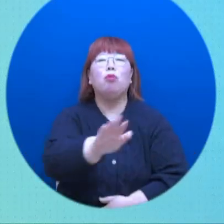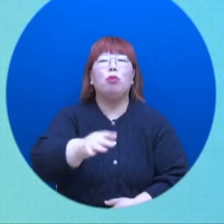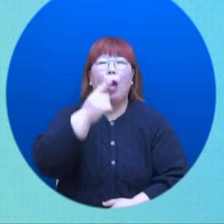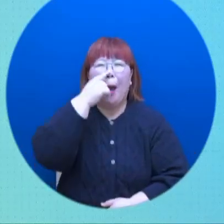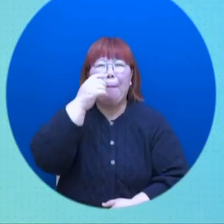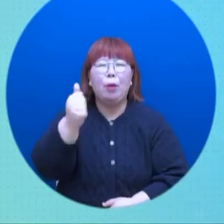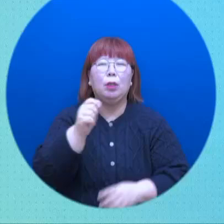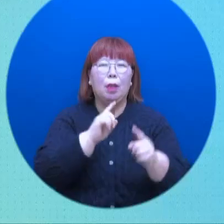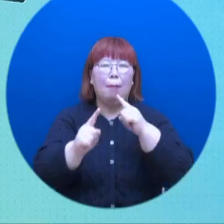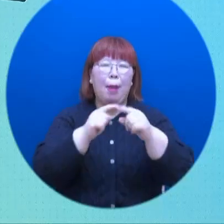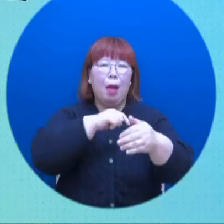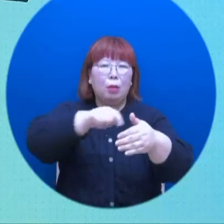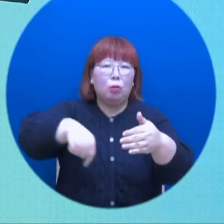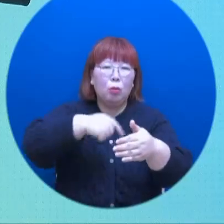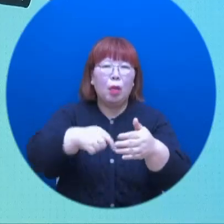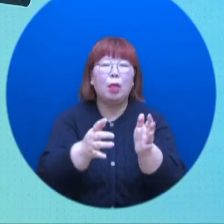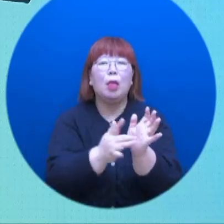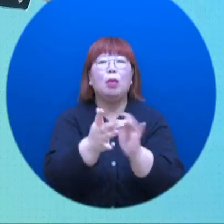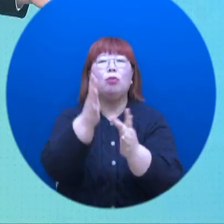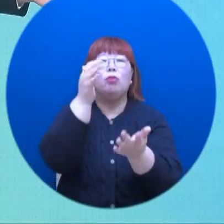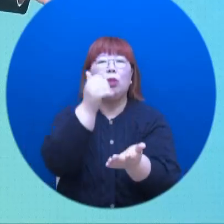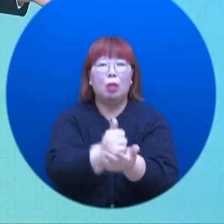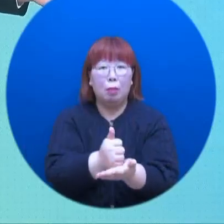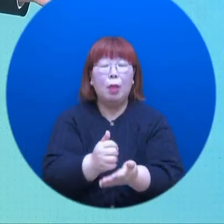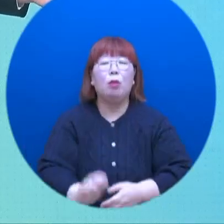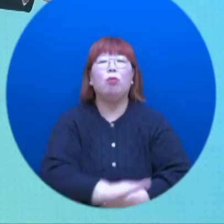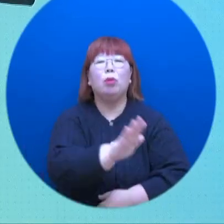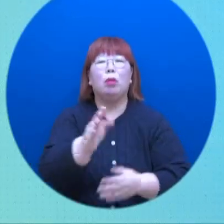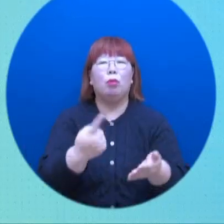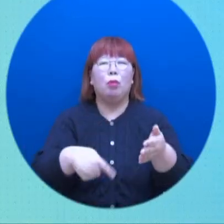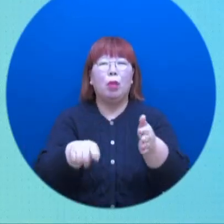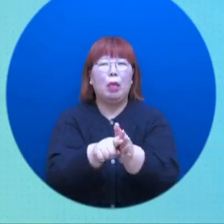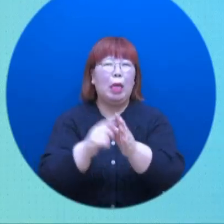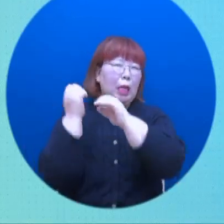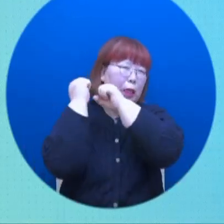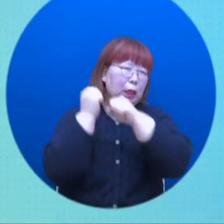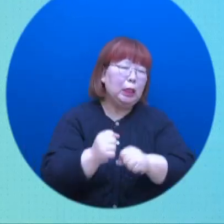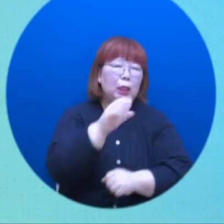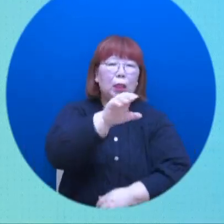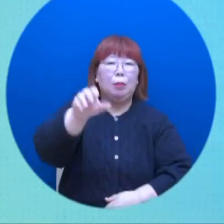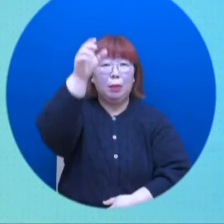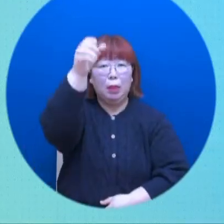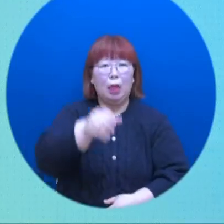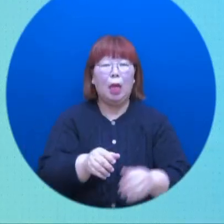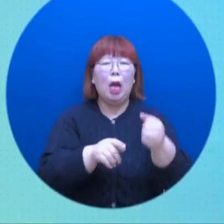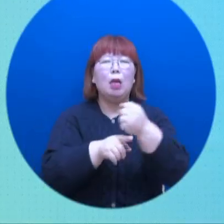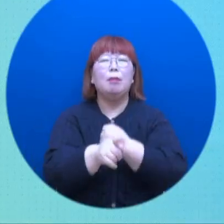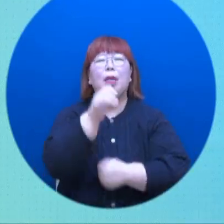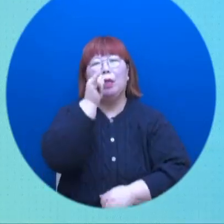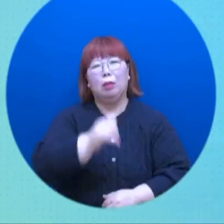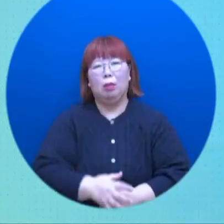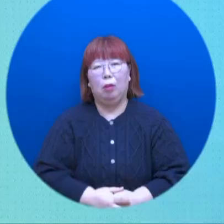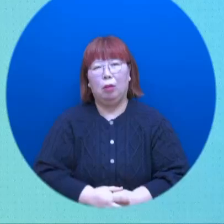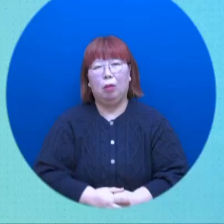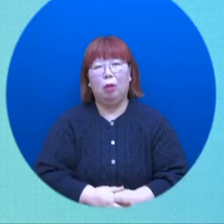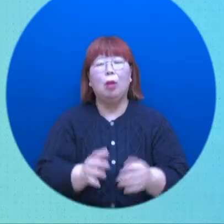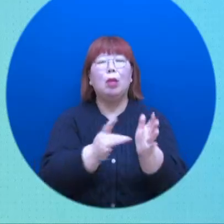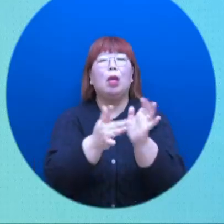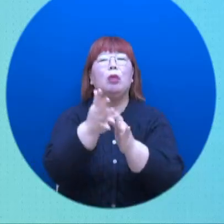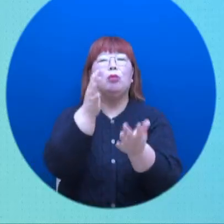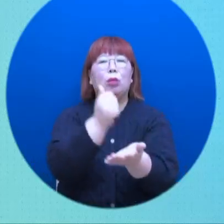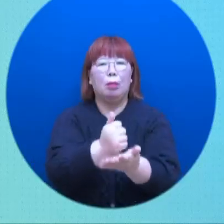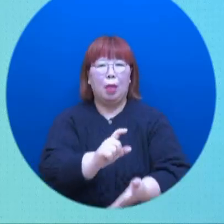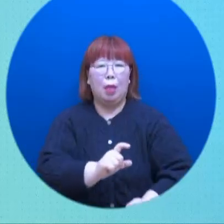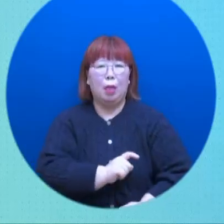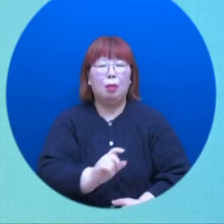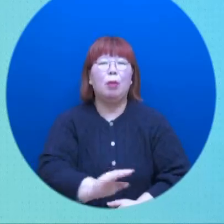말 속에는 예수님께서 우리를 위해 주신 십자가의 의미가 담겨 있는 거예요. 그 예수님의 이름이 우리